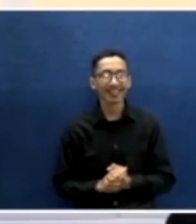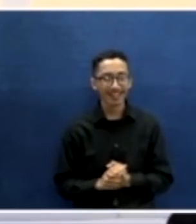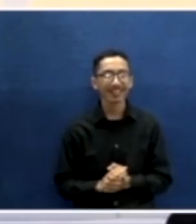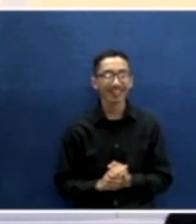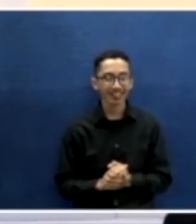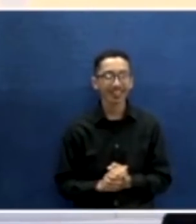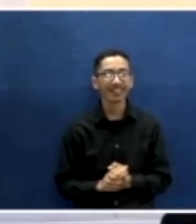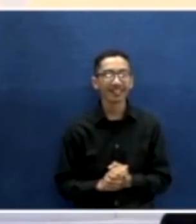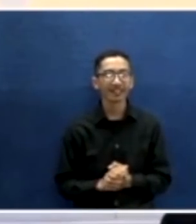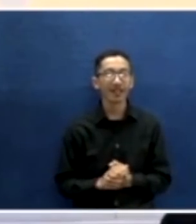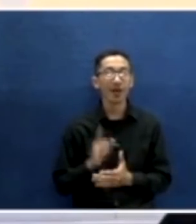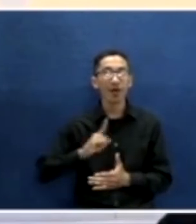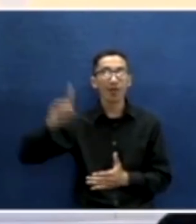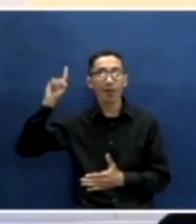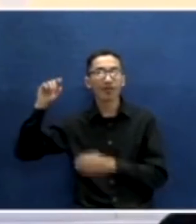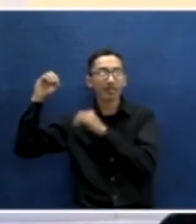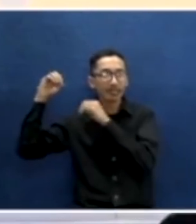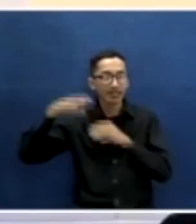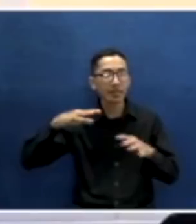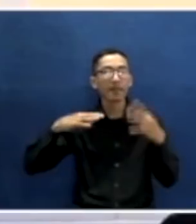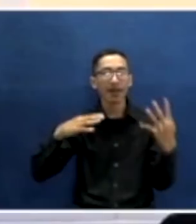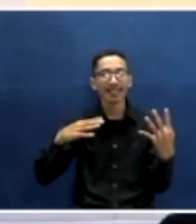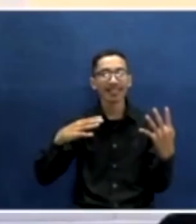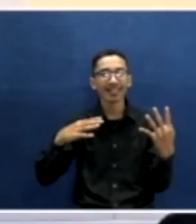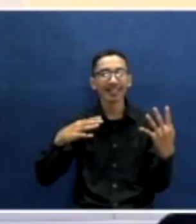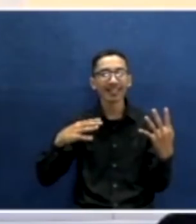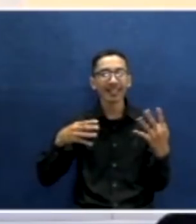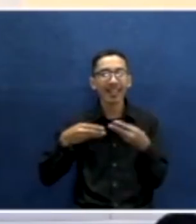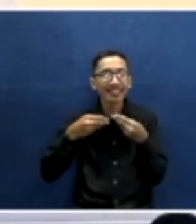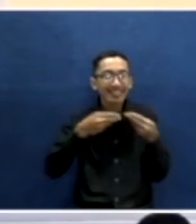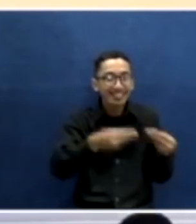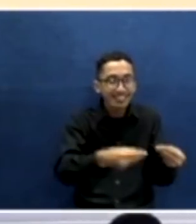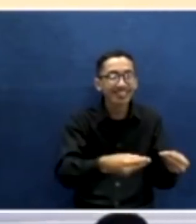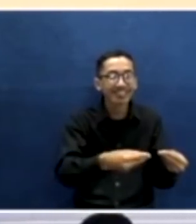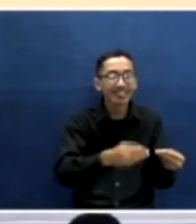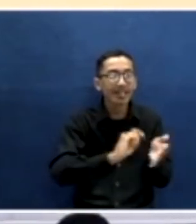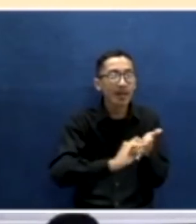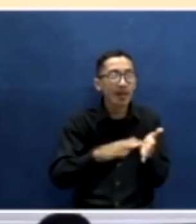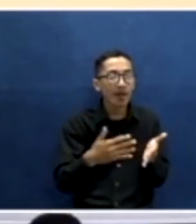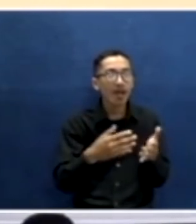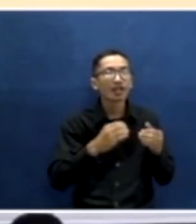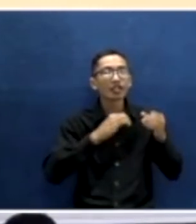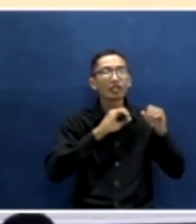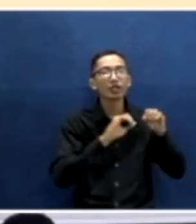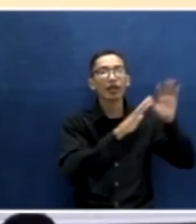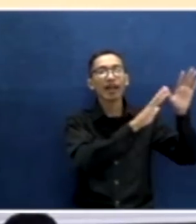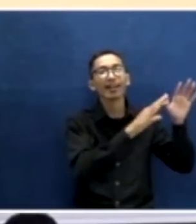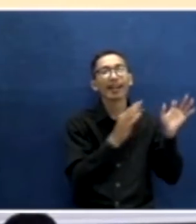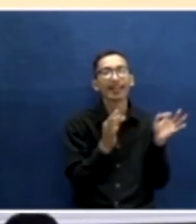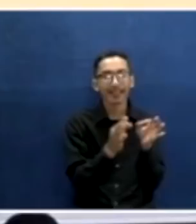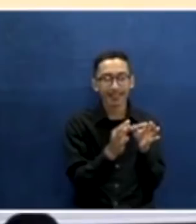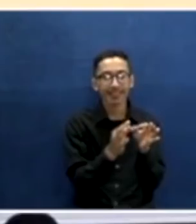Allah dan Allah akan memberikan empat perkara ini yang Allah tidak berikan kepada yang lainnya yang pernah Hai sotonya dekat